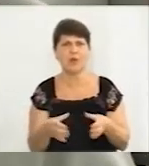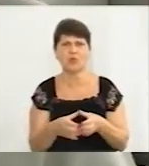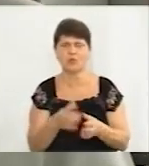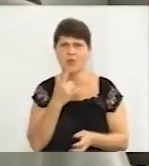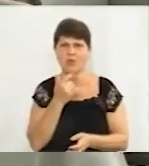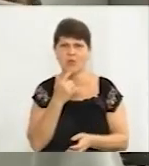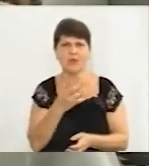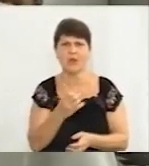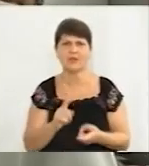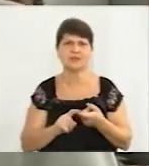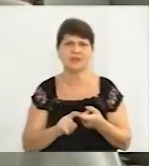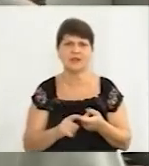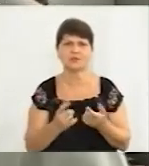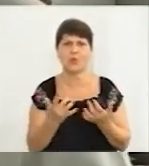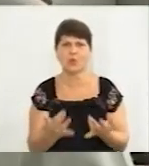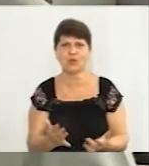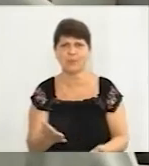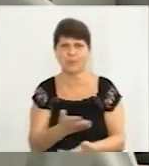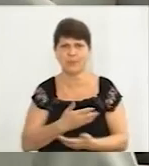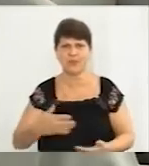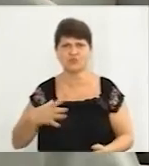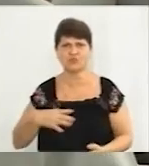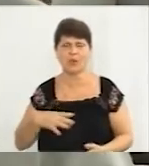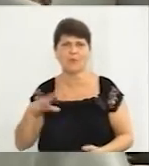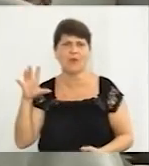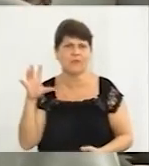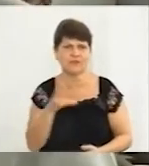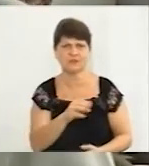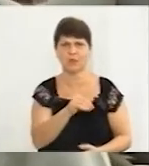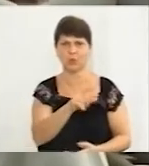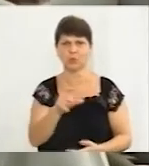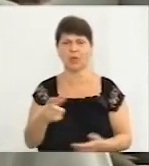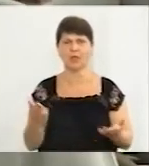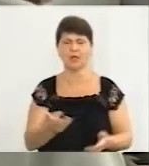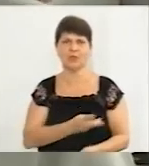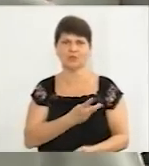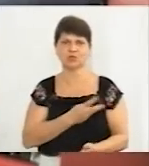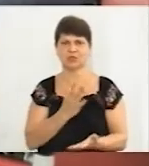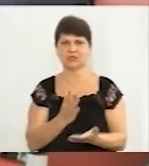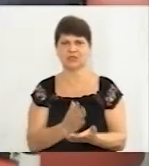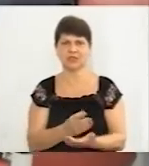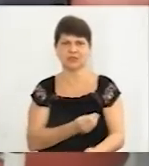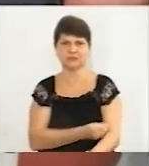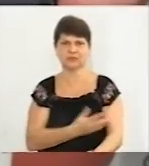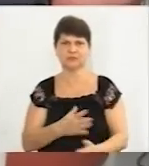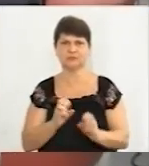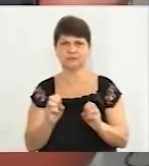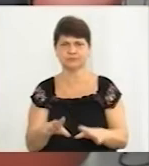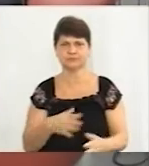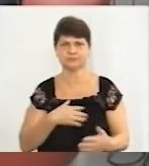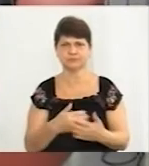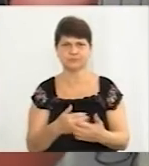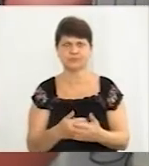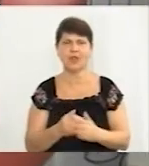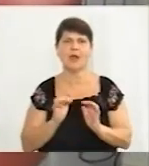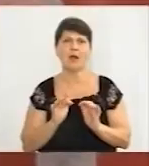незалежно від наших потреб, ми чекаємо на всіх людей, які бажають стати донором. Акція, яка стартувала сьогодні,